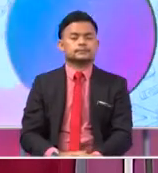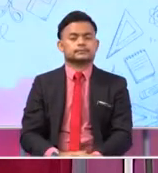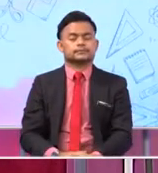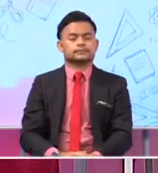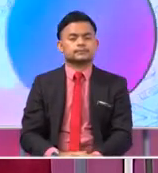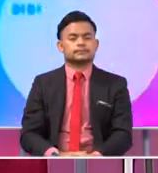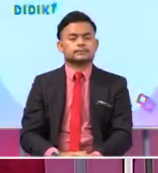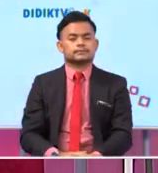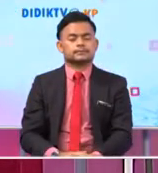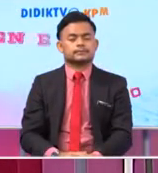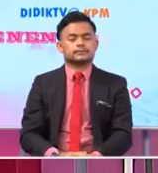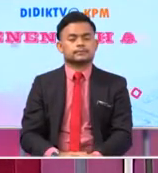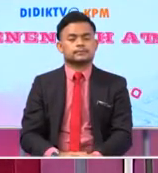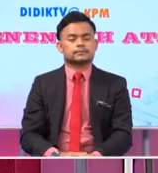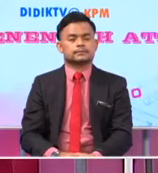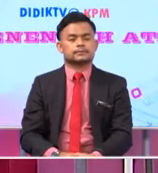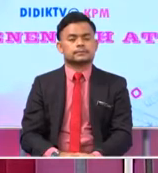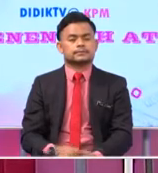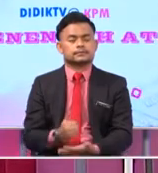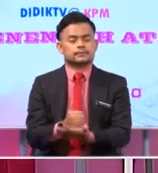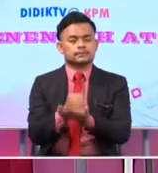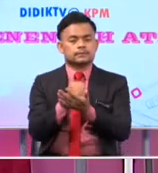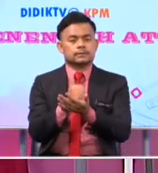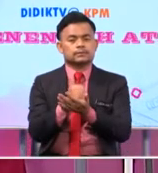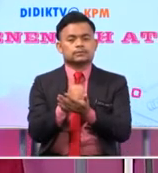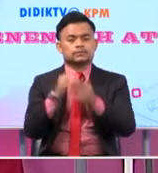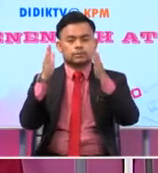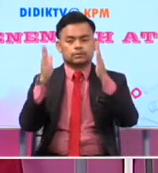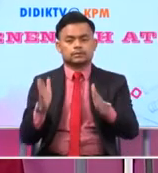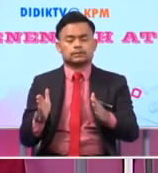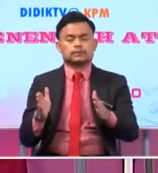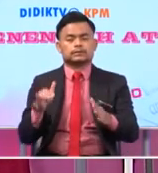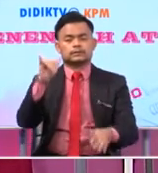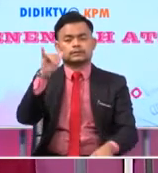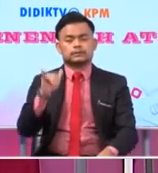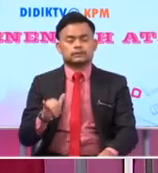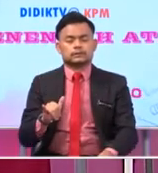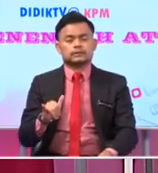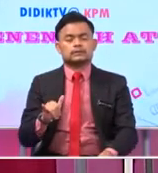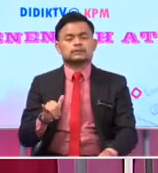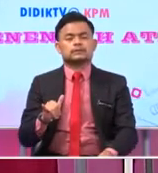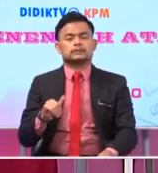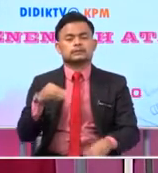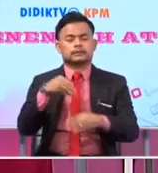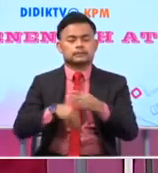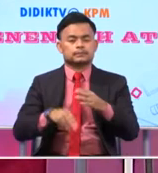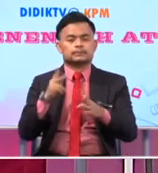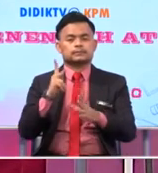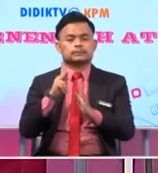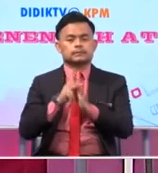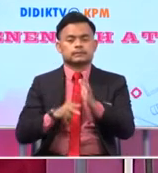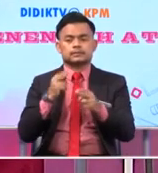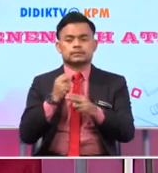jika kemalangan tersebut berlaku di kawasan sunyi Dan Tiada pemandu lainnya ini akan apa